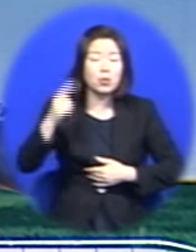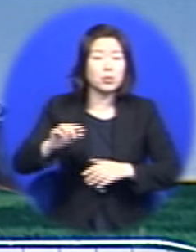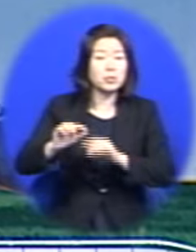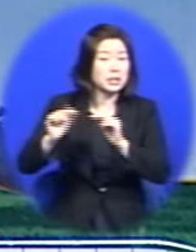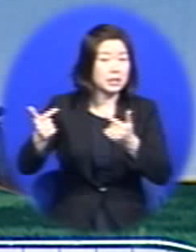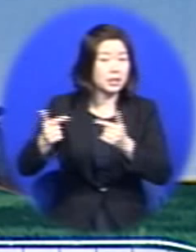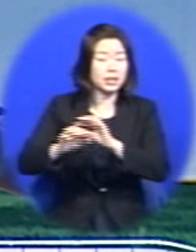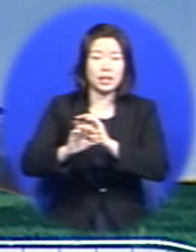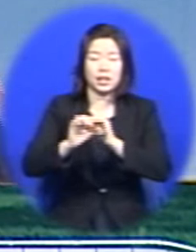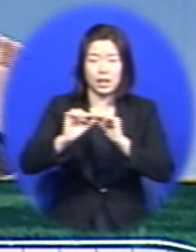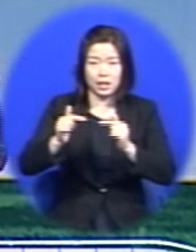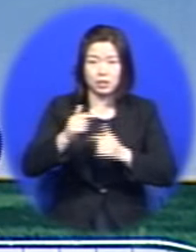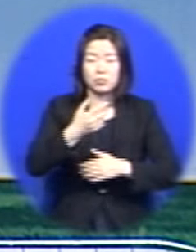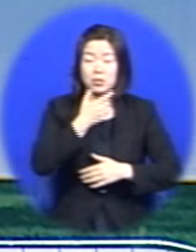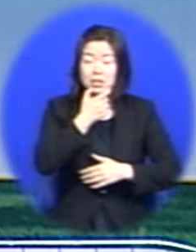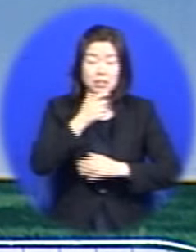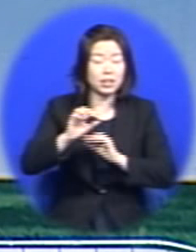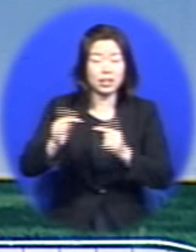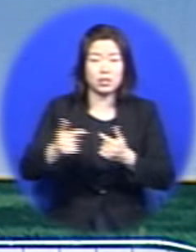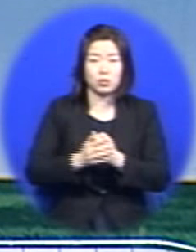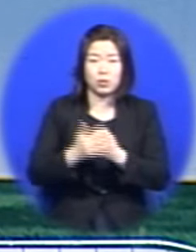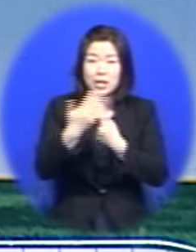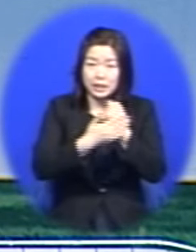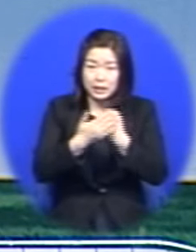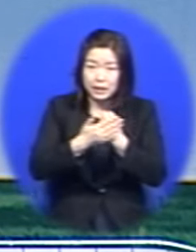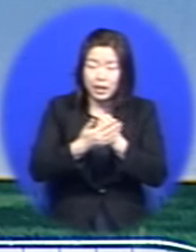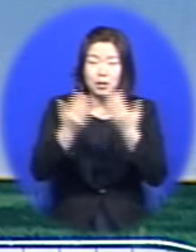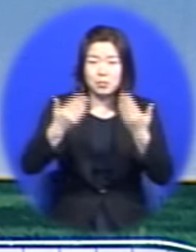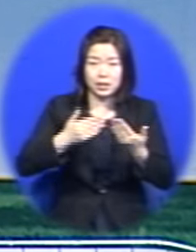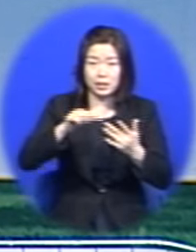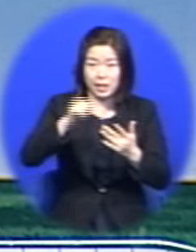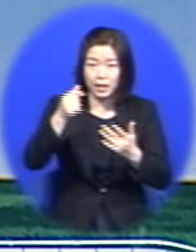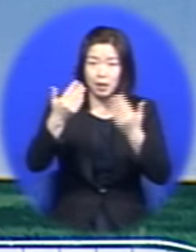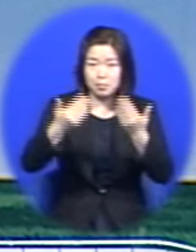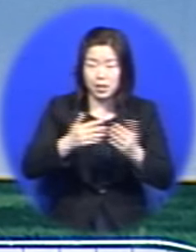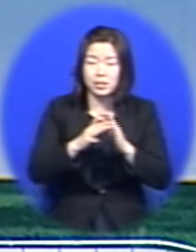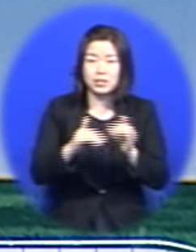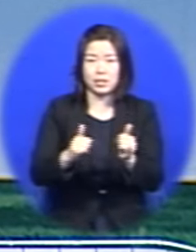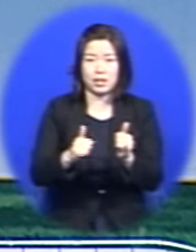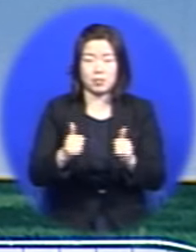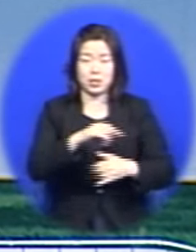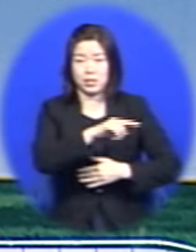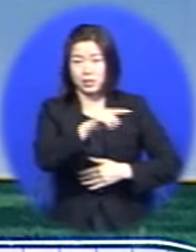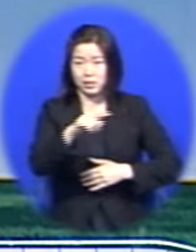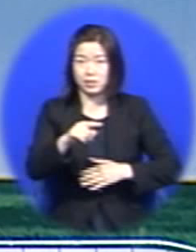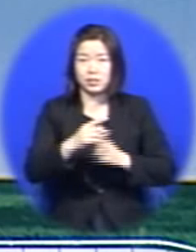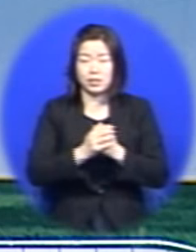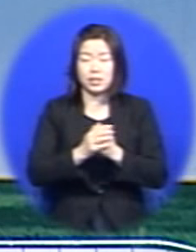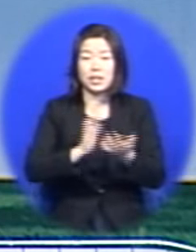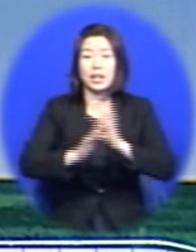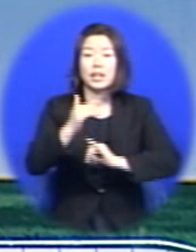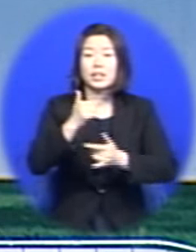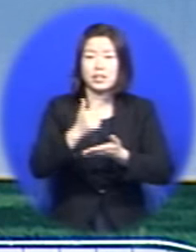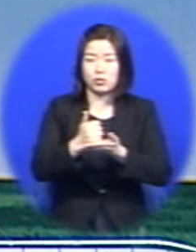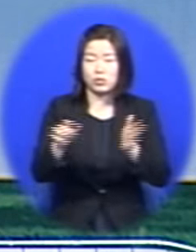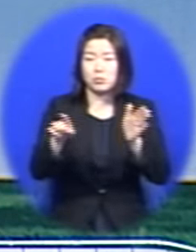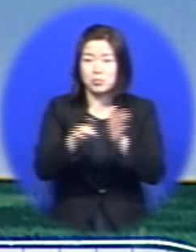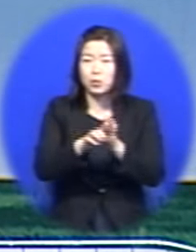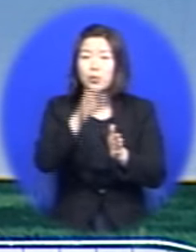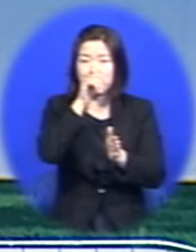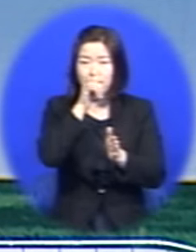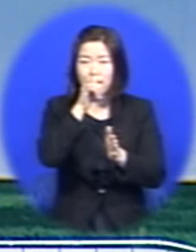아니라 은혜 받은 사람, 택함 받은 사람은 그들이 예수님을 믿고